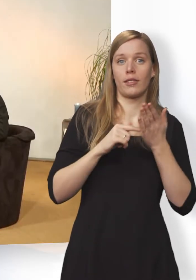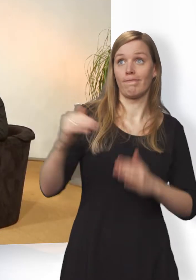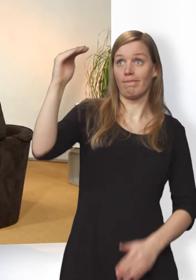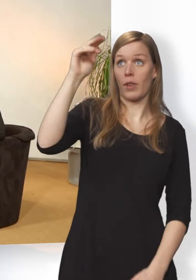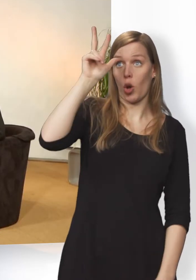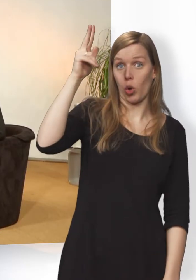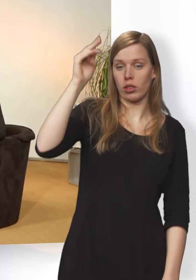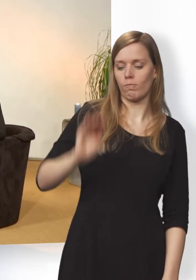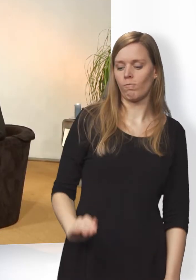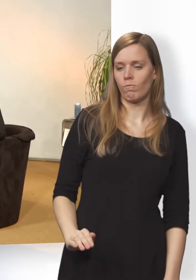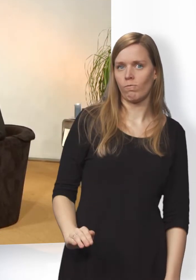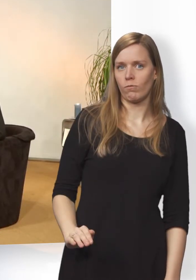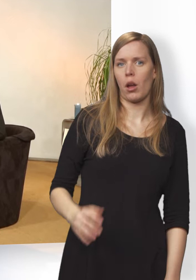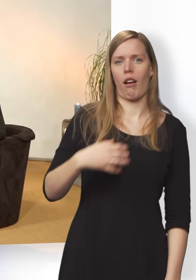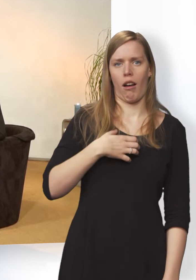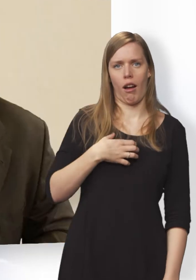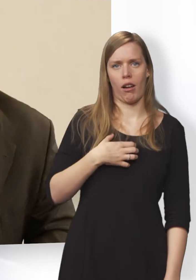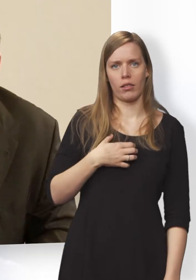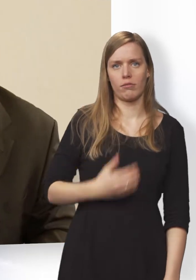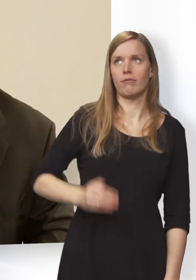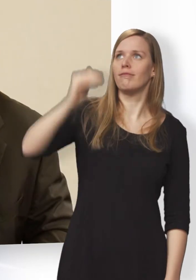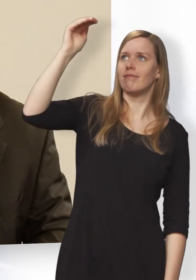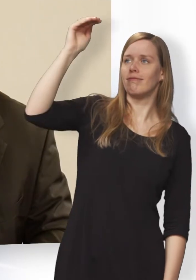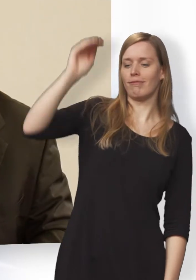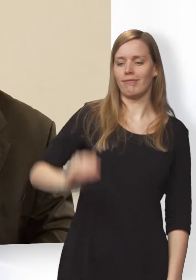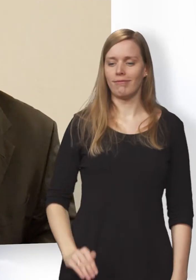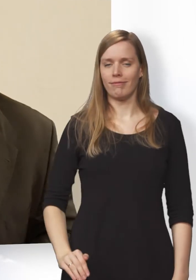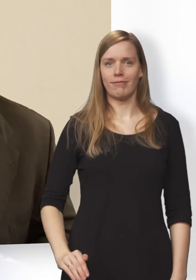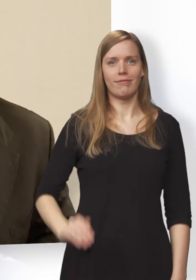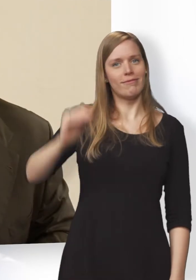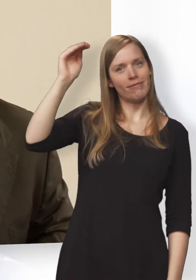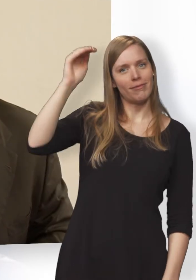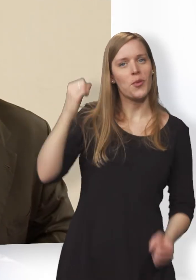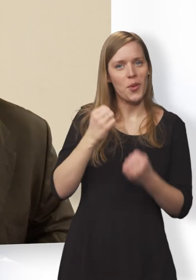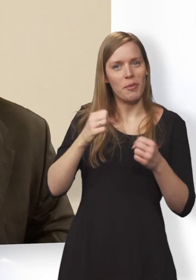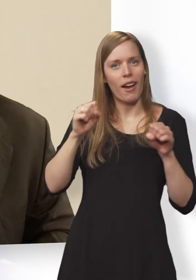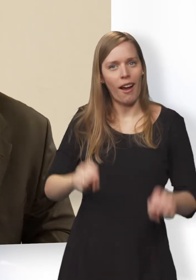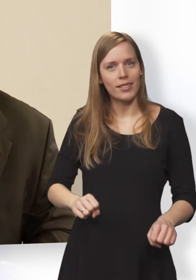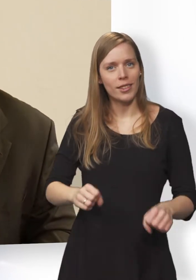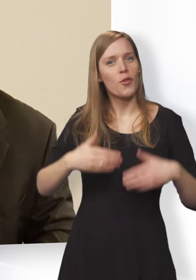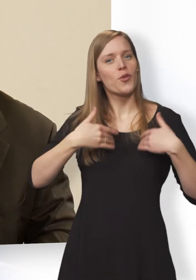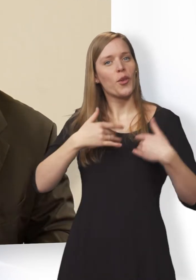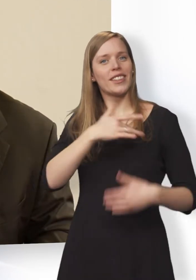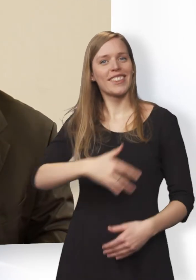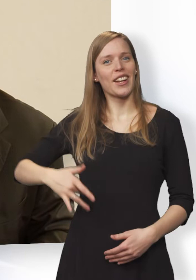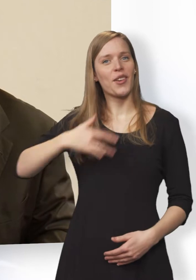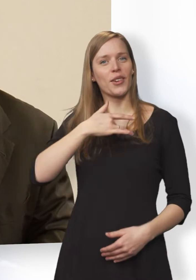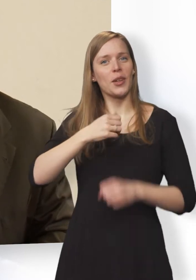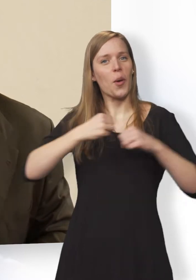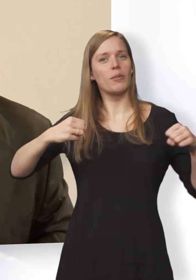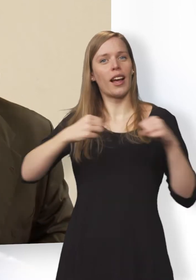und hier die krankheit das könnte man doch so als fröhliche religiöse